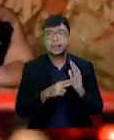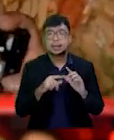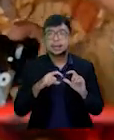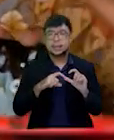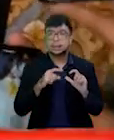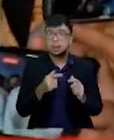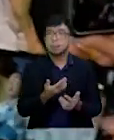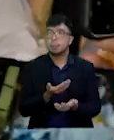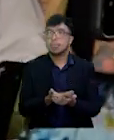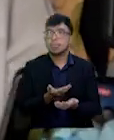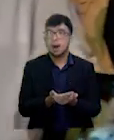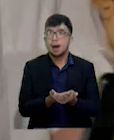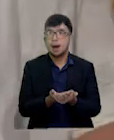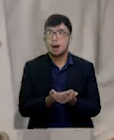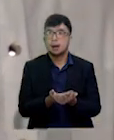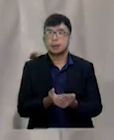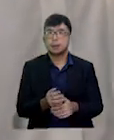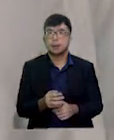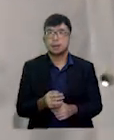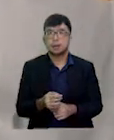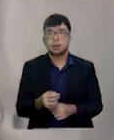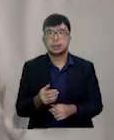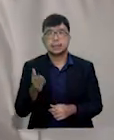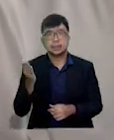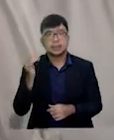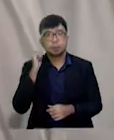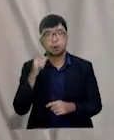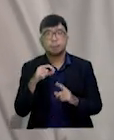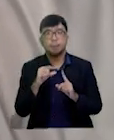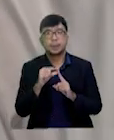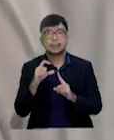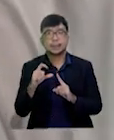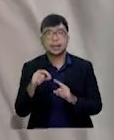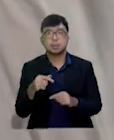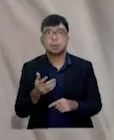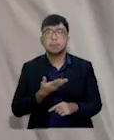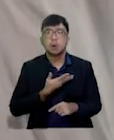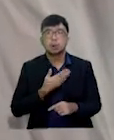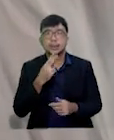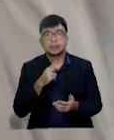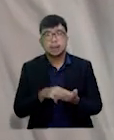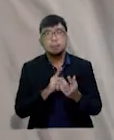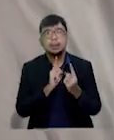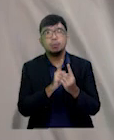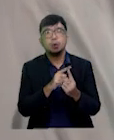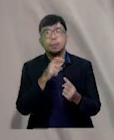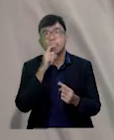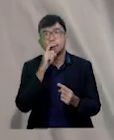agar type C dapat membusuk atau bertemu dengan Tae